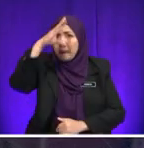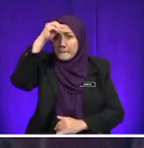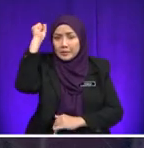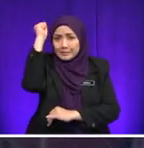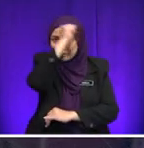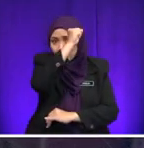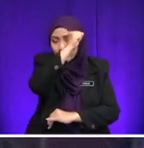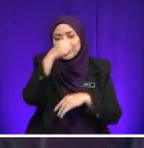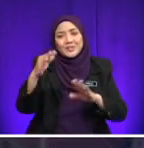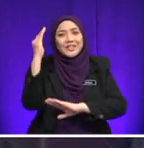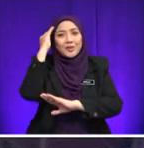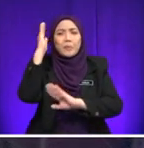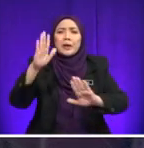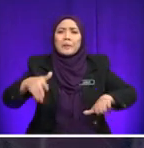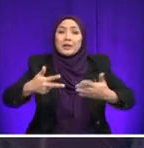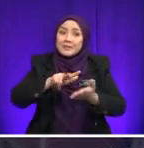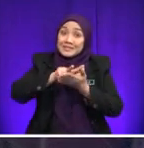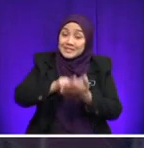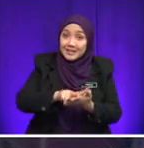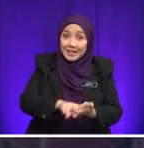bagi segitiga kembali